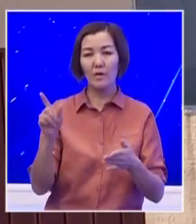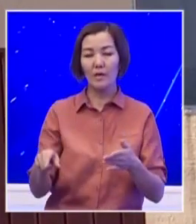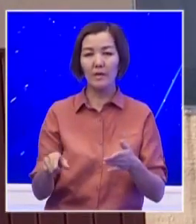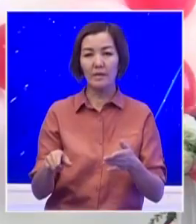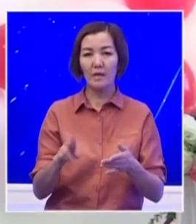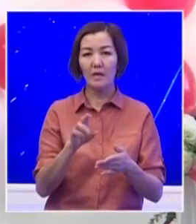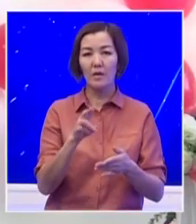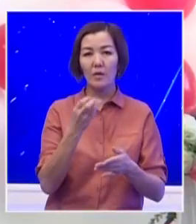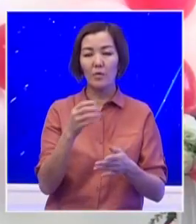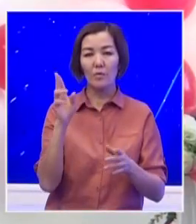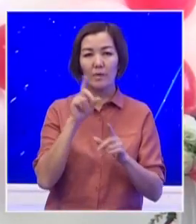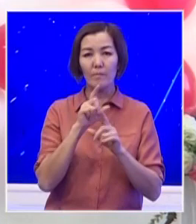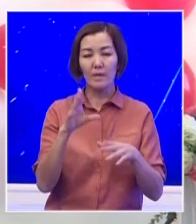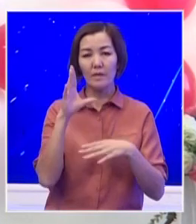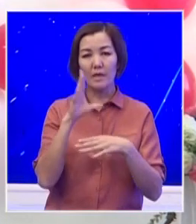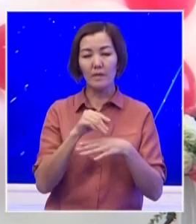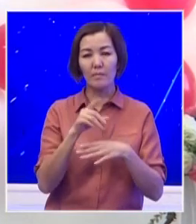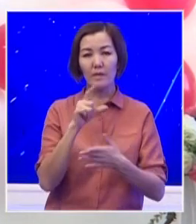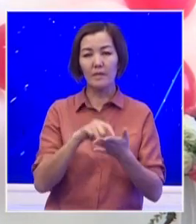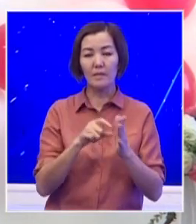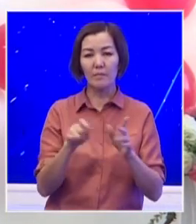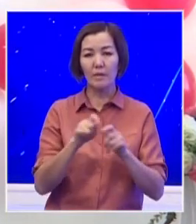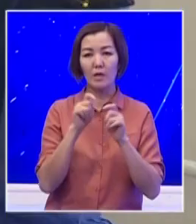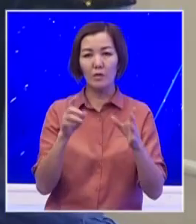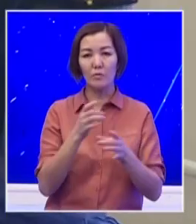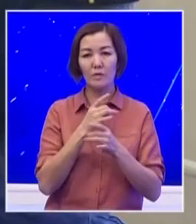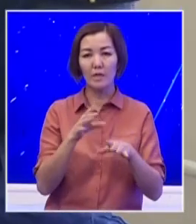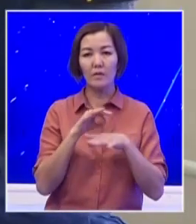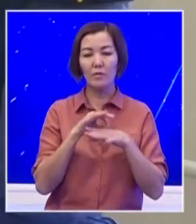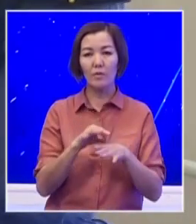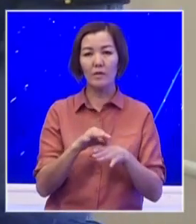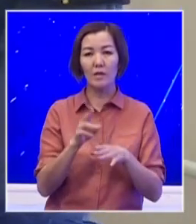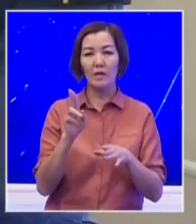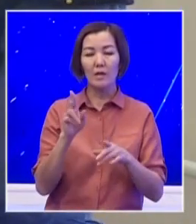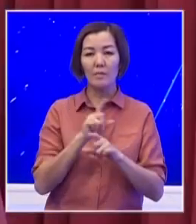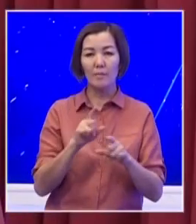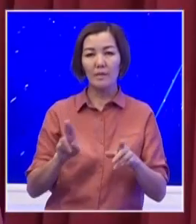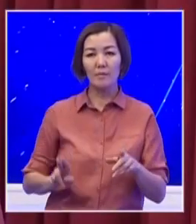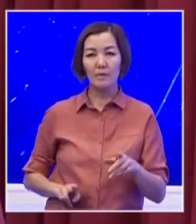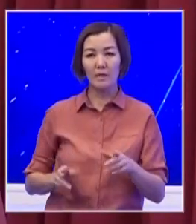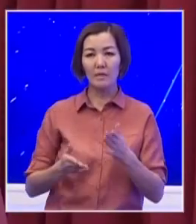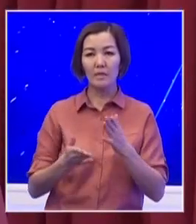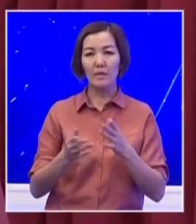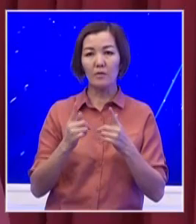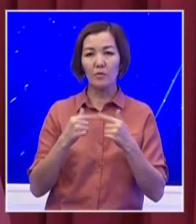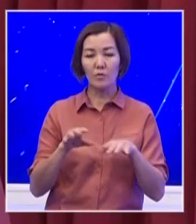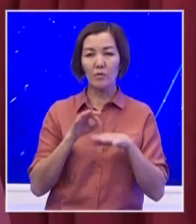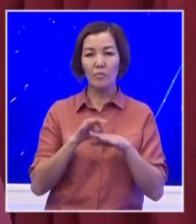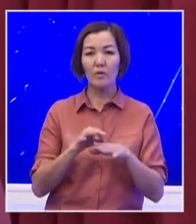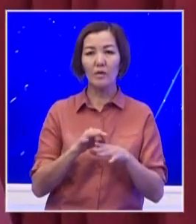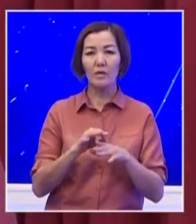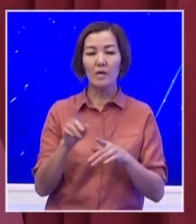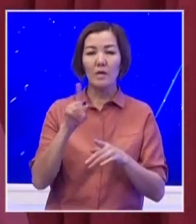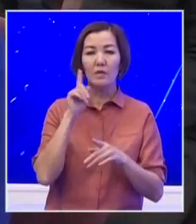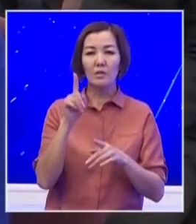атаумен Көлбай орта мектебінде әдебиет сыныбының ашылу салтанаты өтті. Шараға мектеп директоры Махаббат Қасымжанова мұрындық болған. Негізгі мақсат